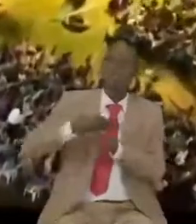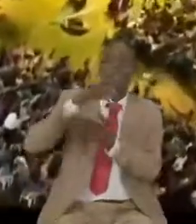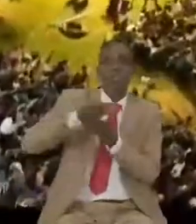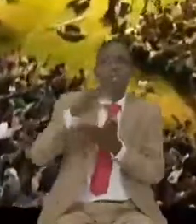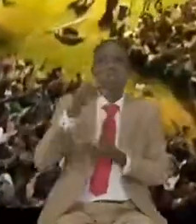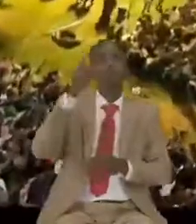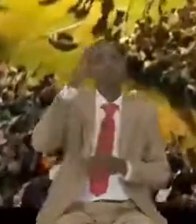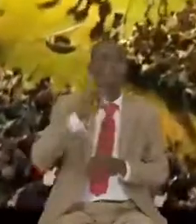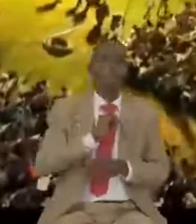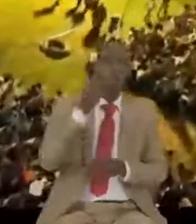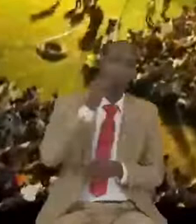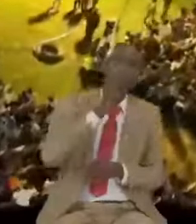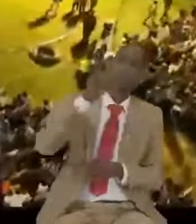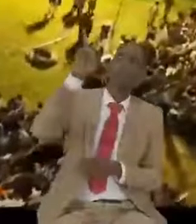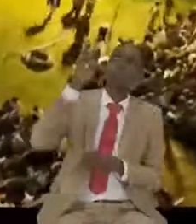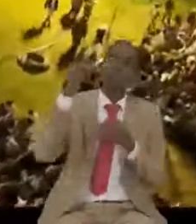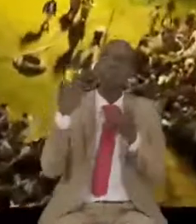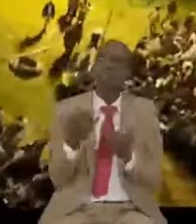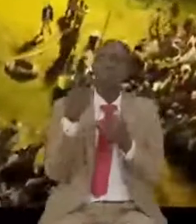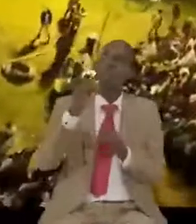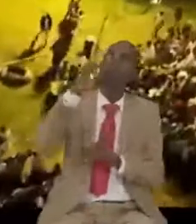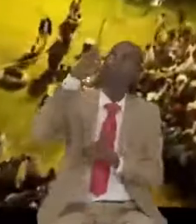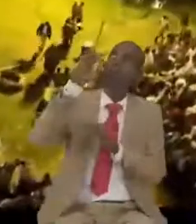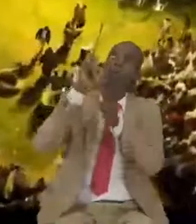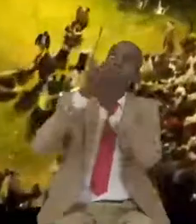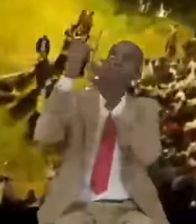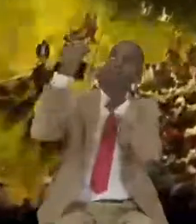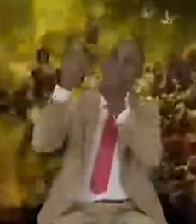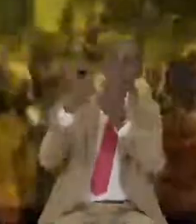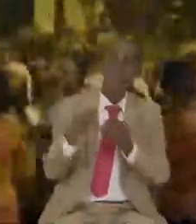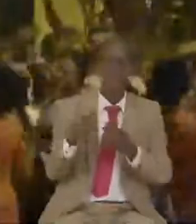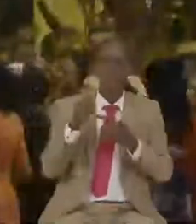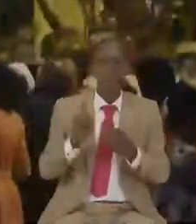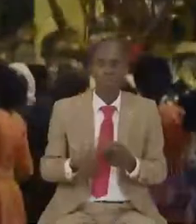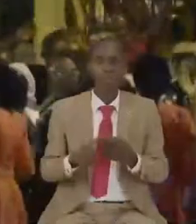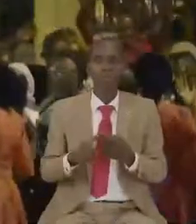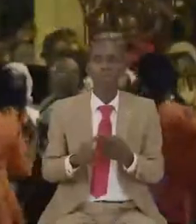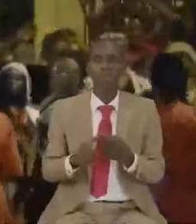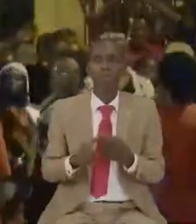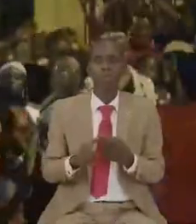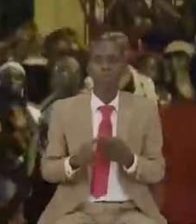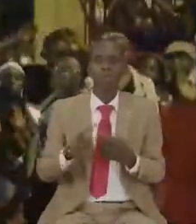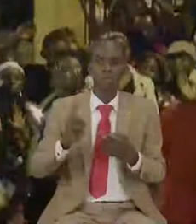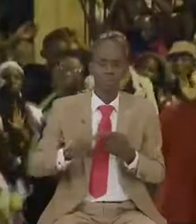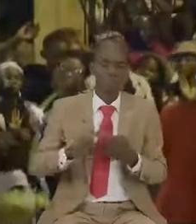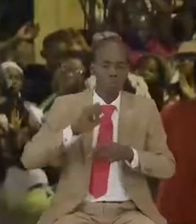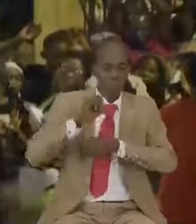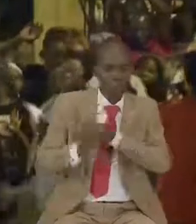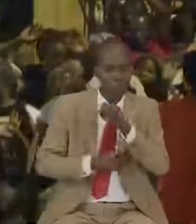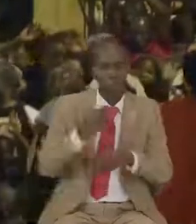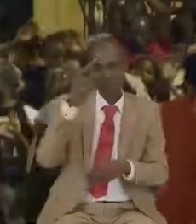moi. Je le regarde maintenant. L'agneau de Dieu, je le regarde maintenant. Celui-là qui est venu